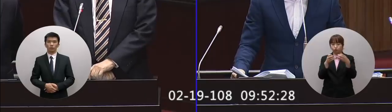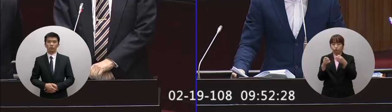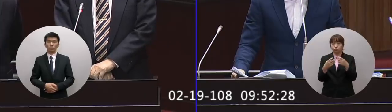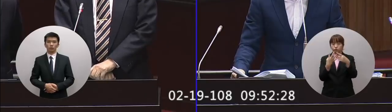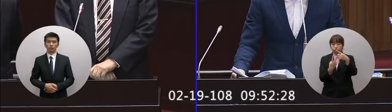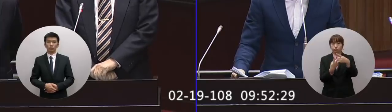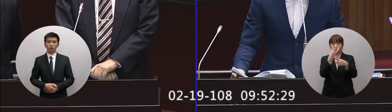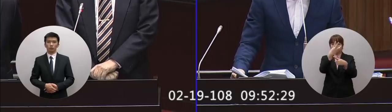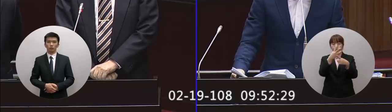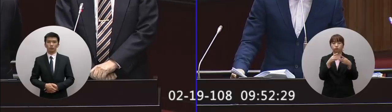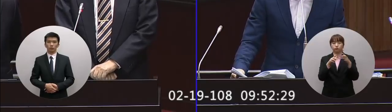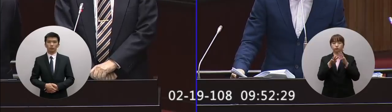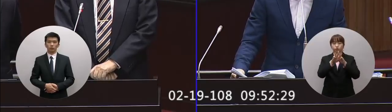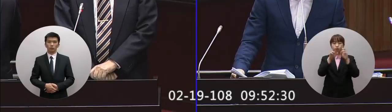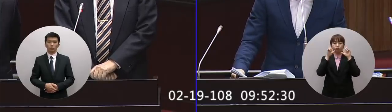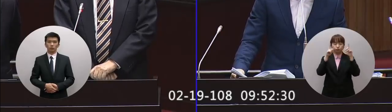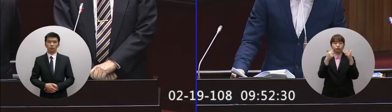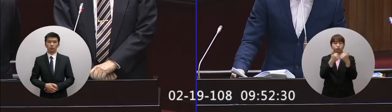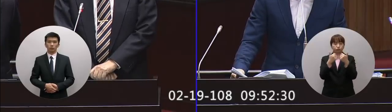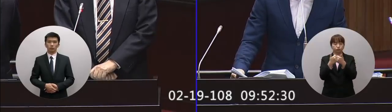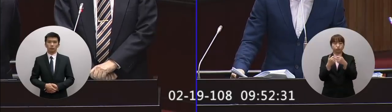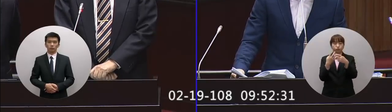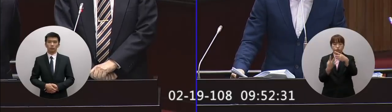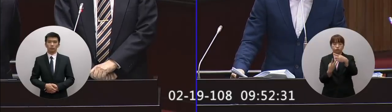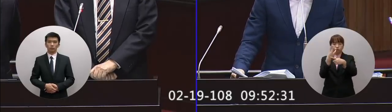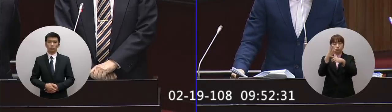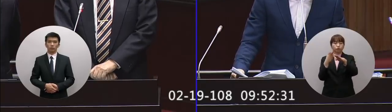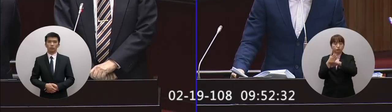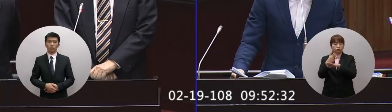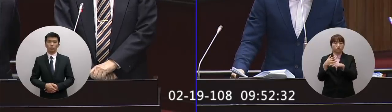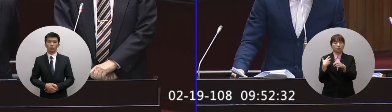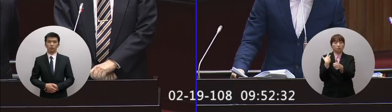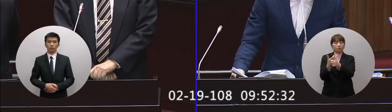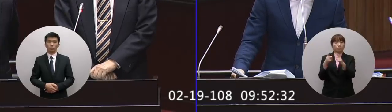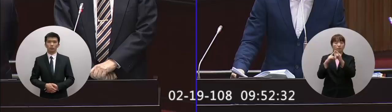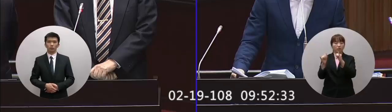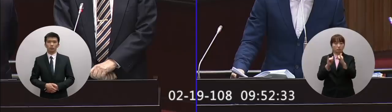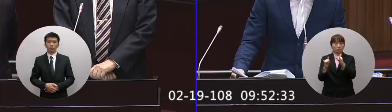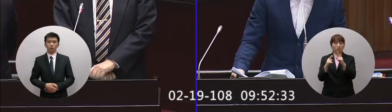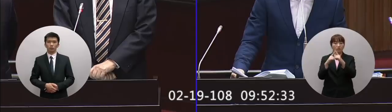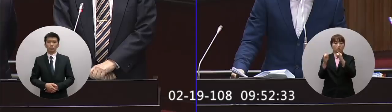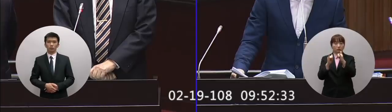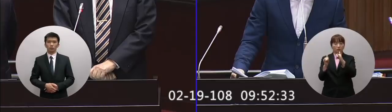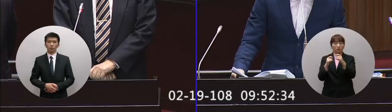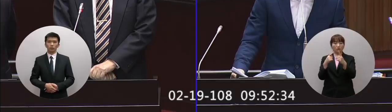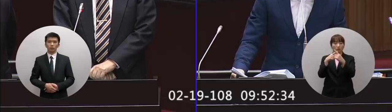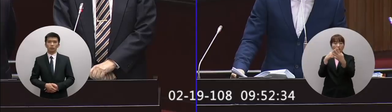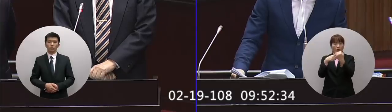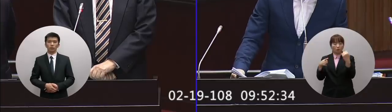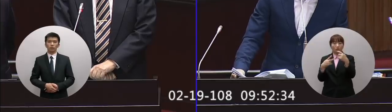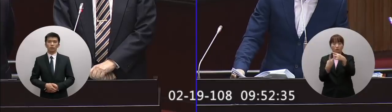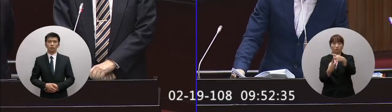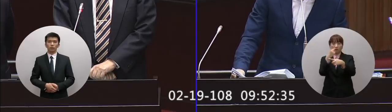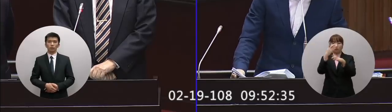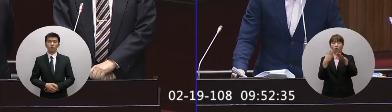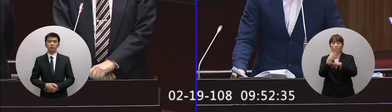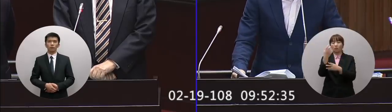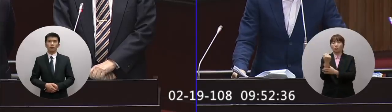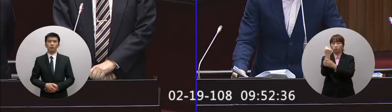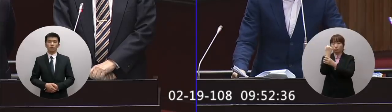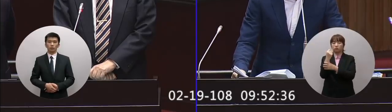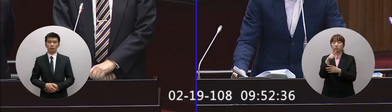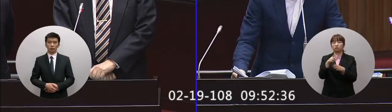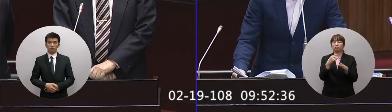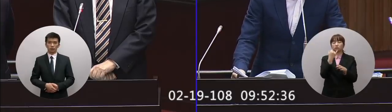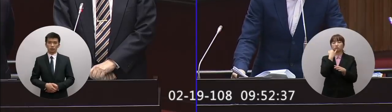要四分三出席，四分三通过之后交由人民，而且是公民数的过半支持。我想请问